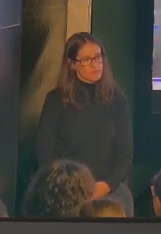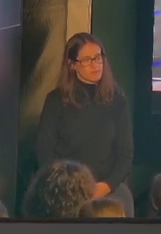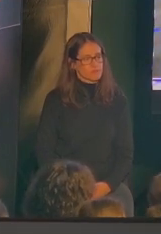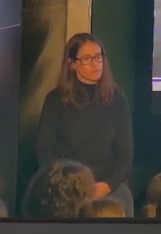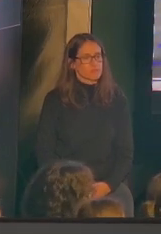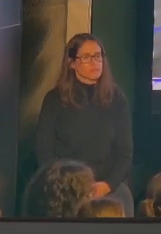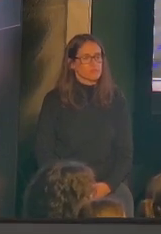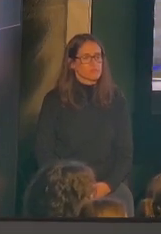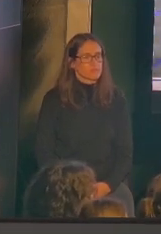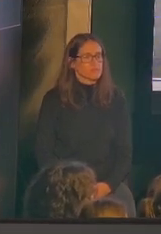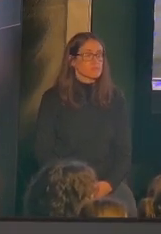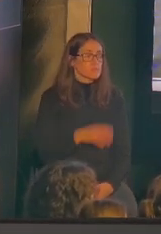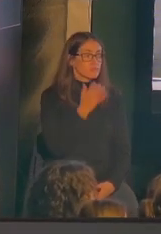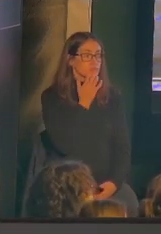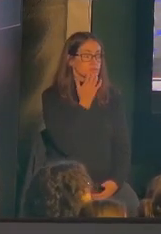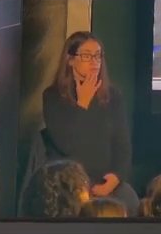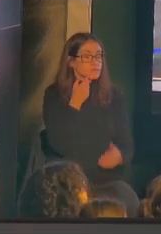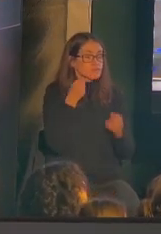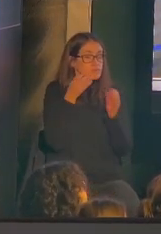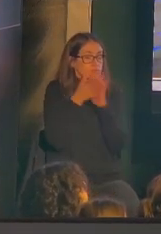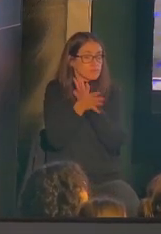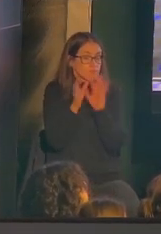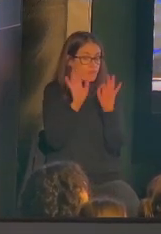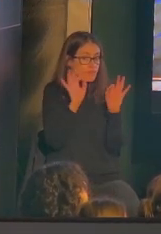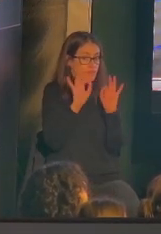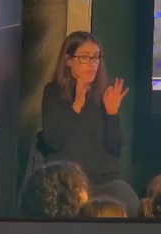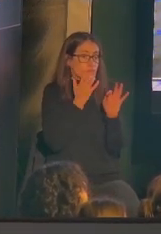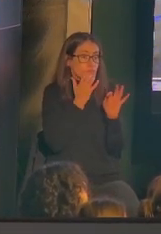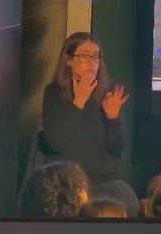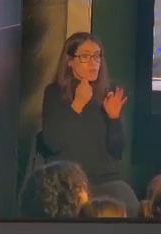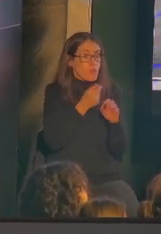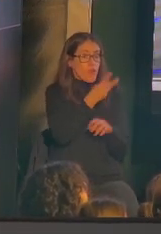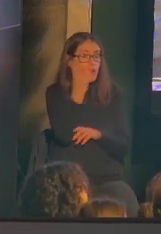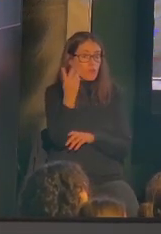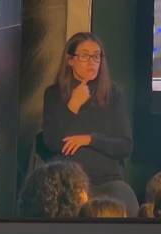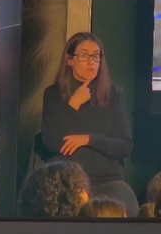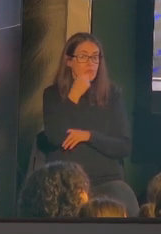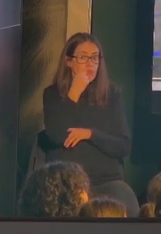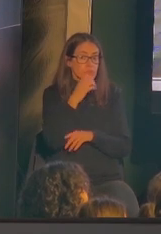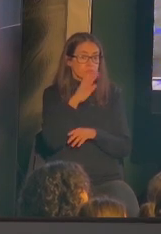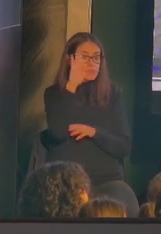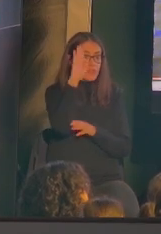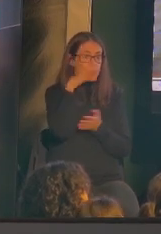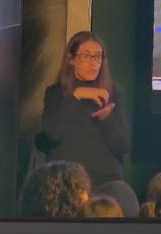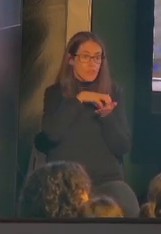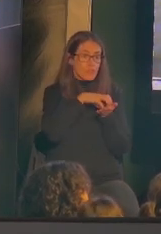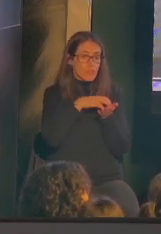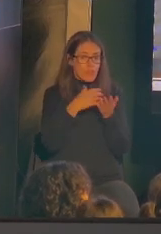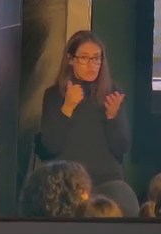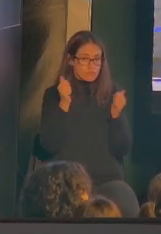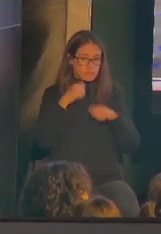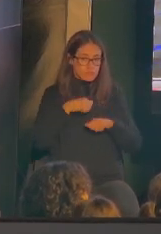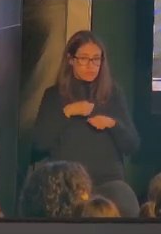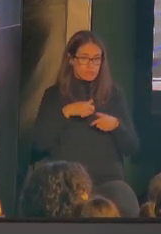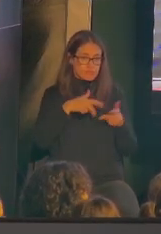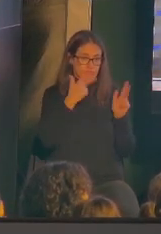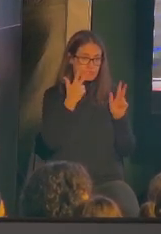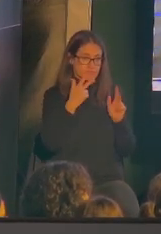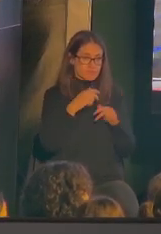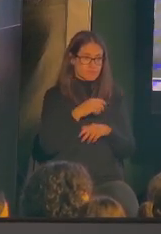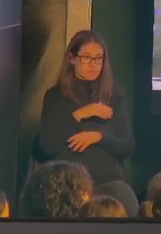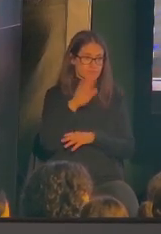També que no us ho he dit, però si algú tingués alguna pregunta o alguna cosa, endavant, sense problema, aixequeu el